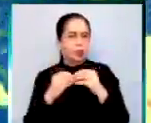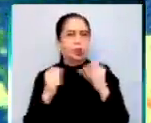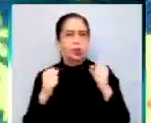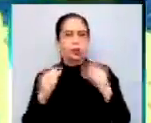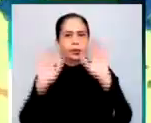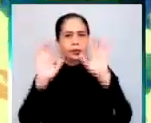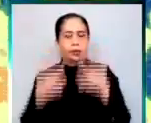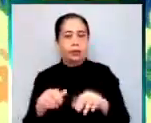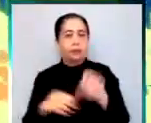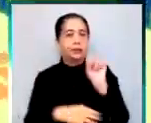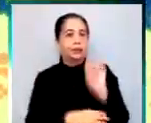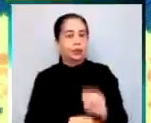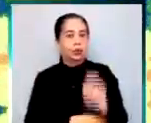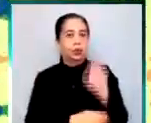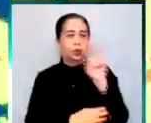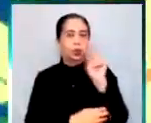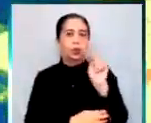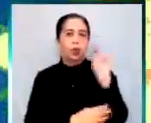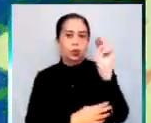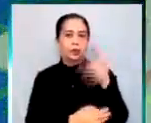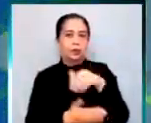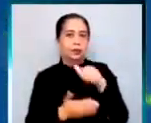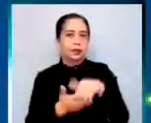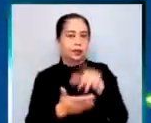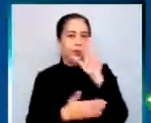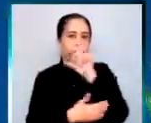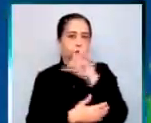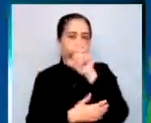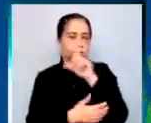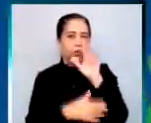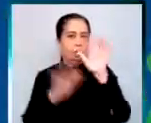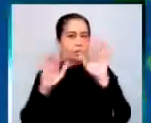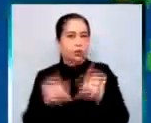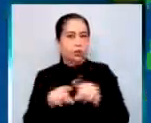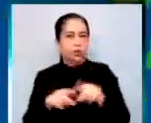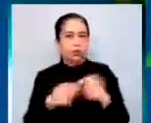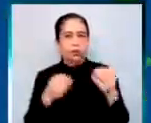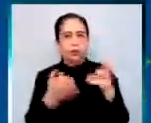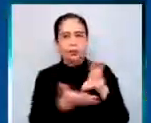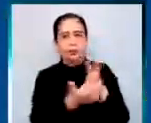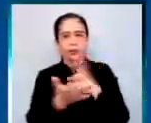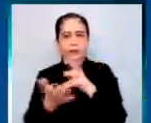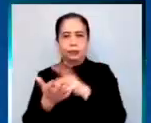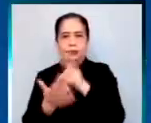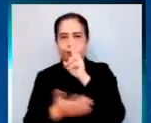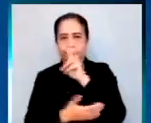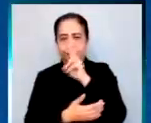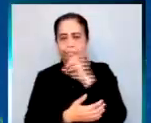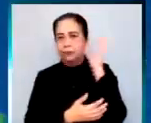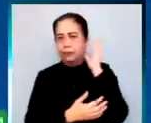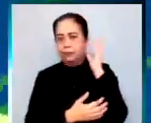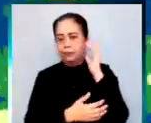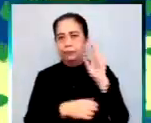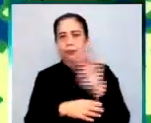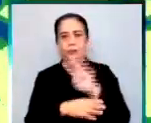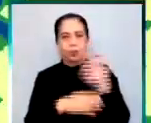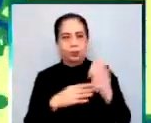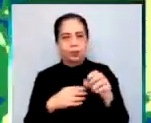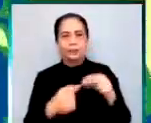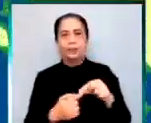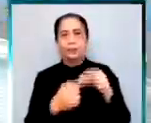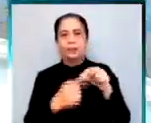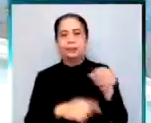o northern at central Luzon. Maulan din sa maraming lugar sa Visayas at Mindanao sa weekend, lalo na sa hapon.